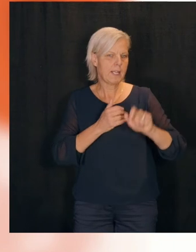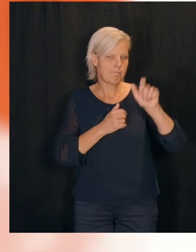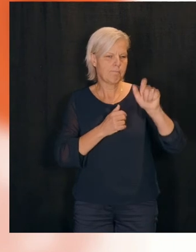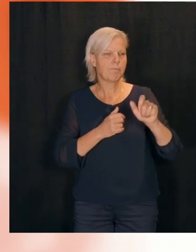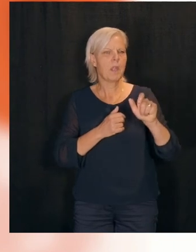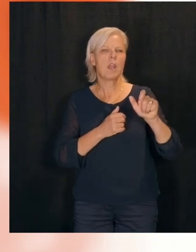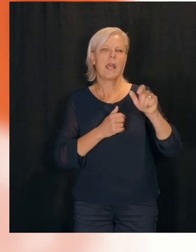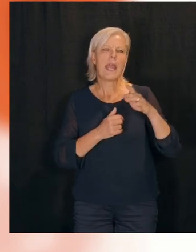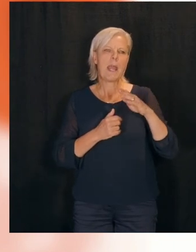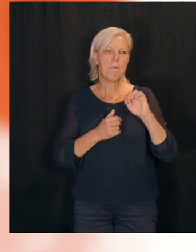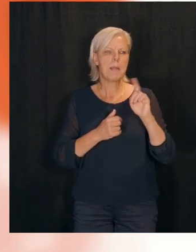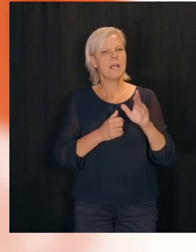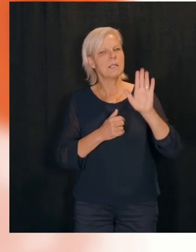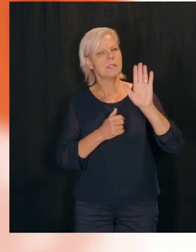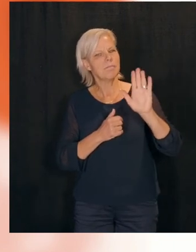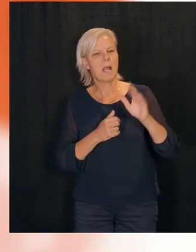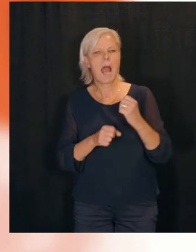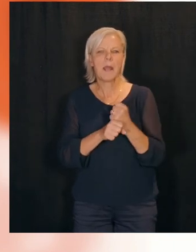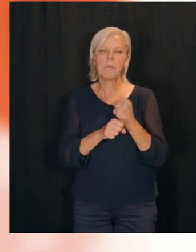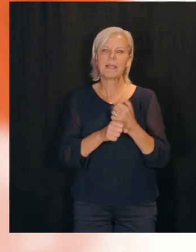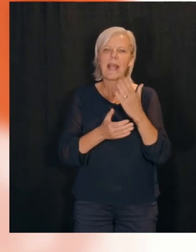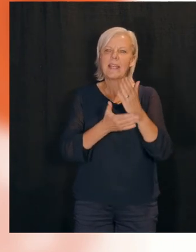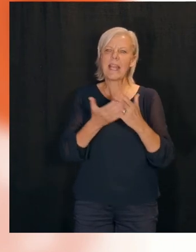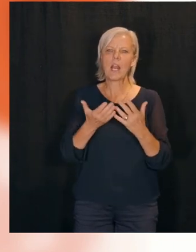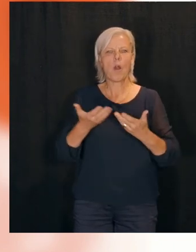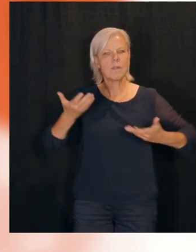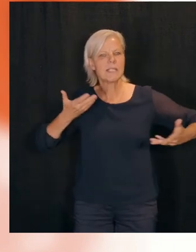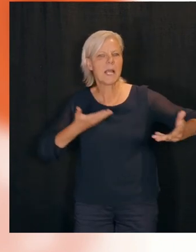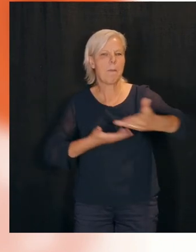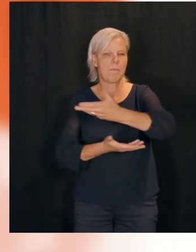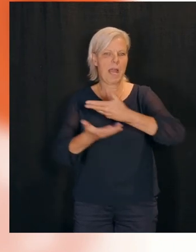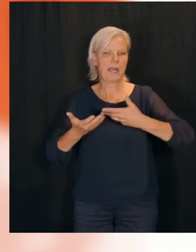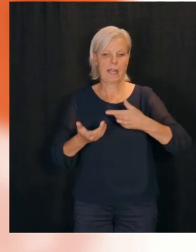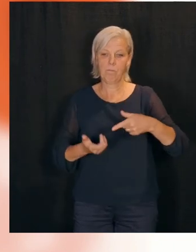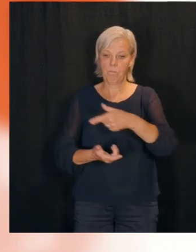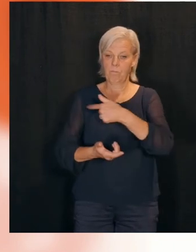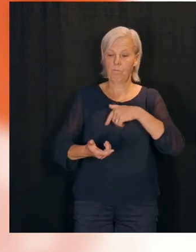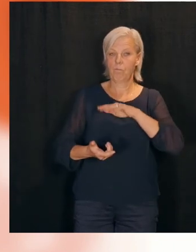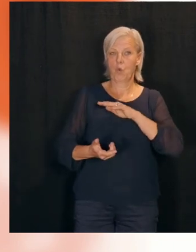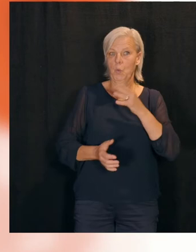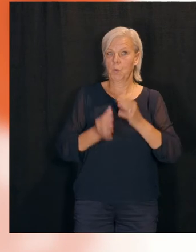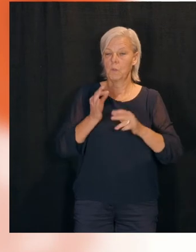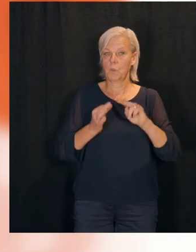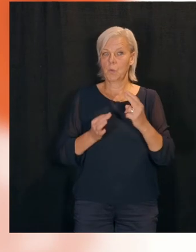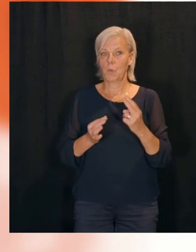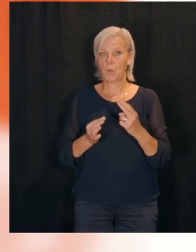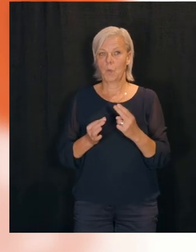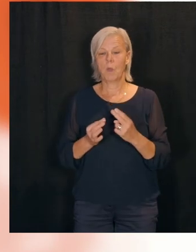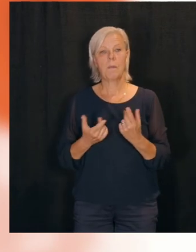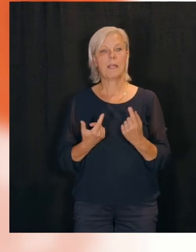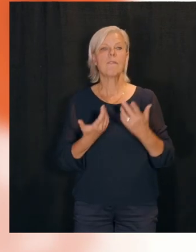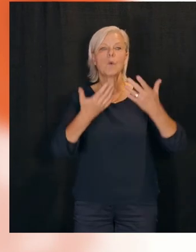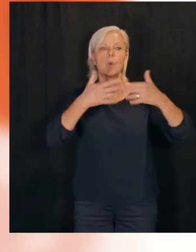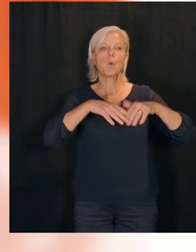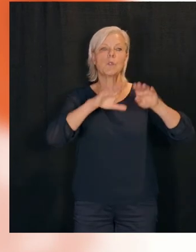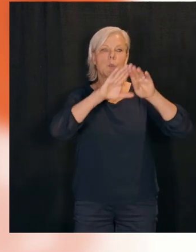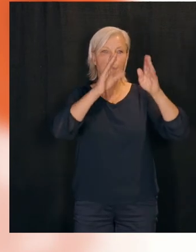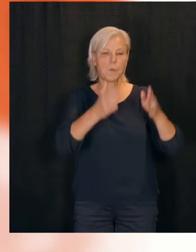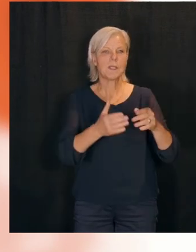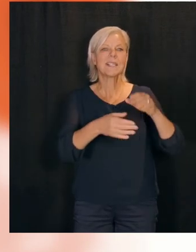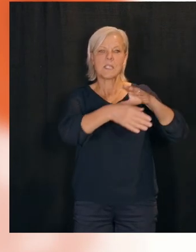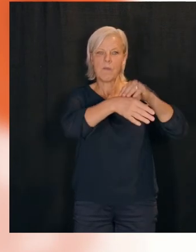Emils arbete är en del av en samverkan som vi har just nu mellan Funktionsrätt Sverige och